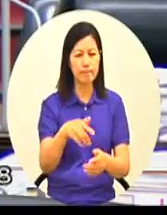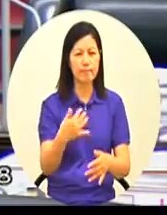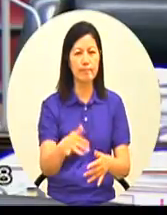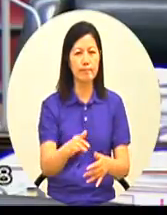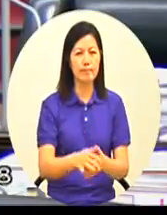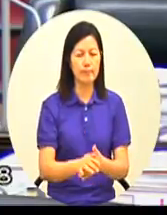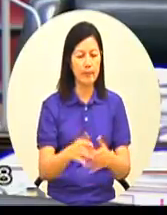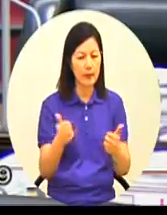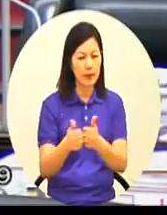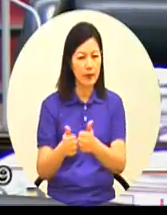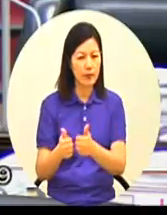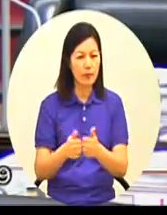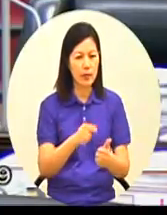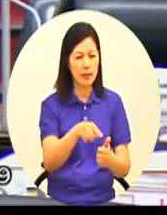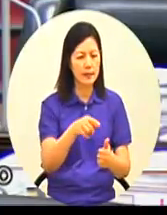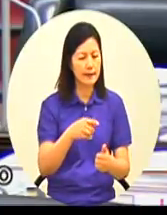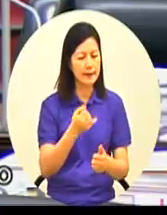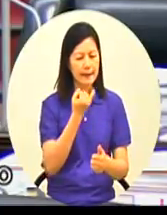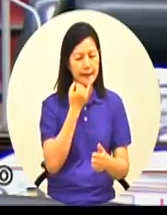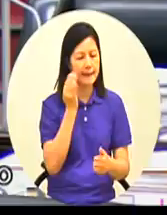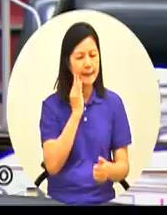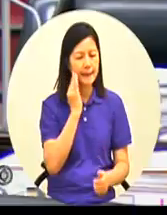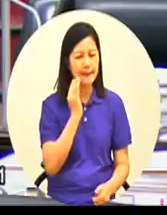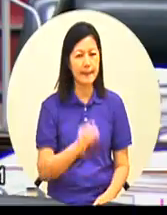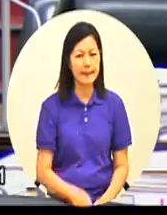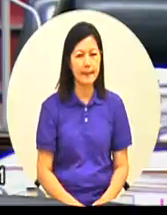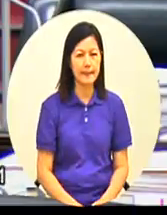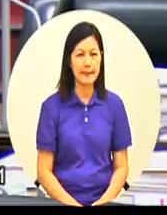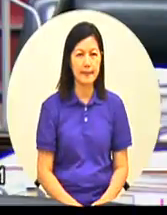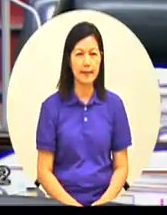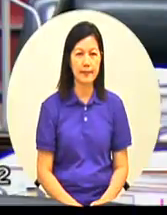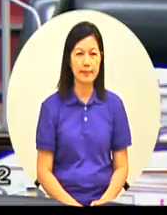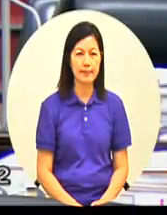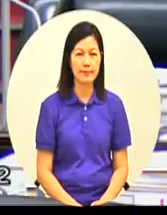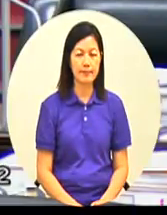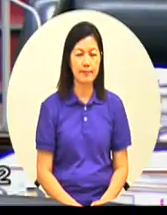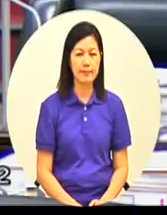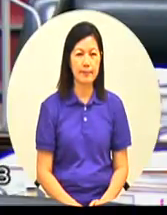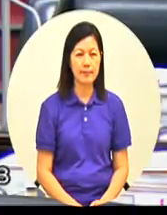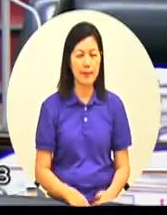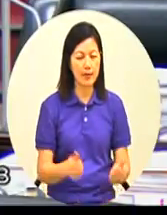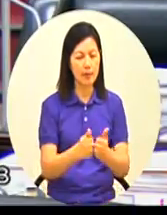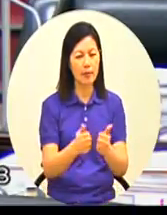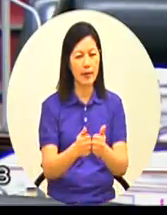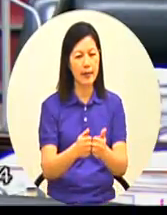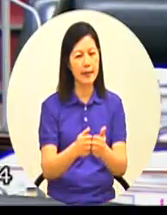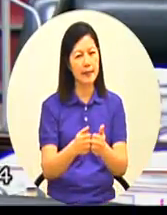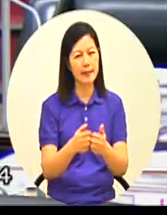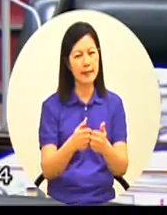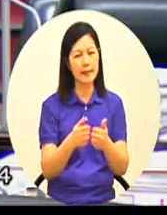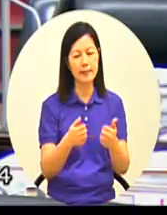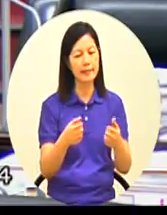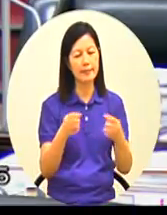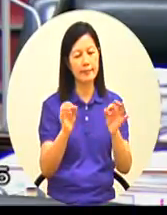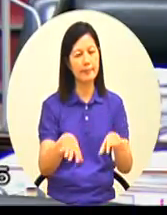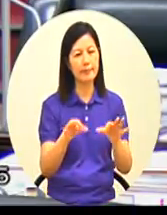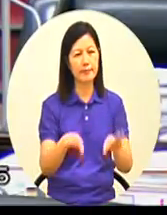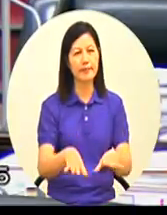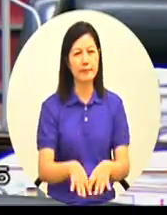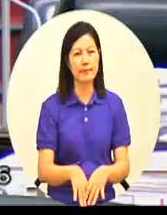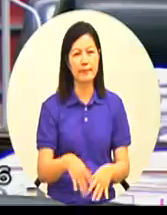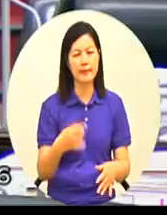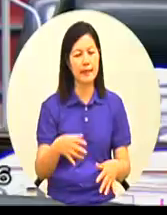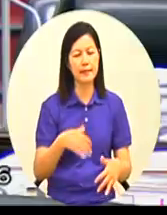议真的很可惜的没有达到任何的，应该是那个会议就白开了，大家不欢而